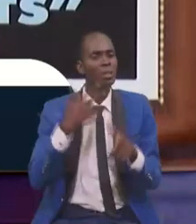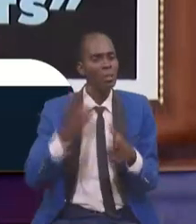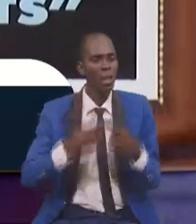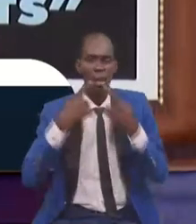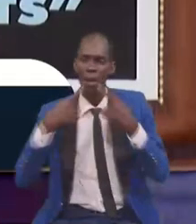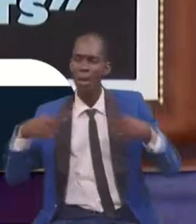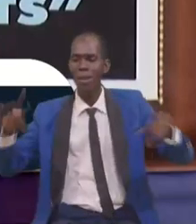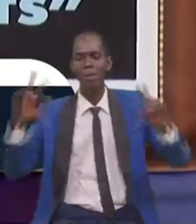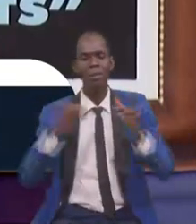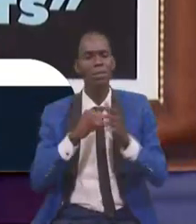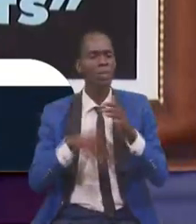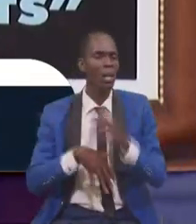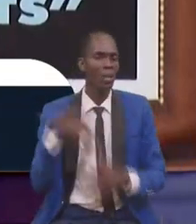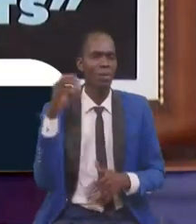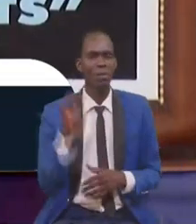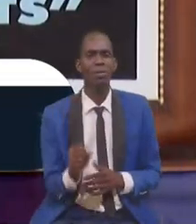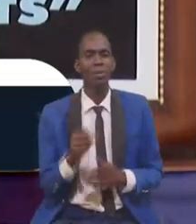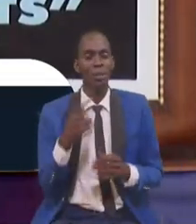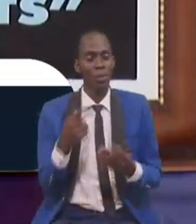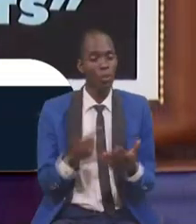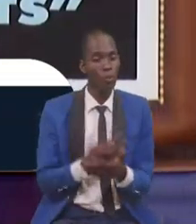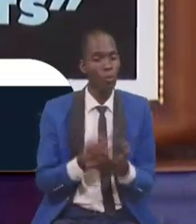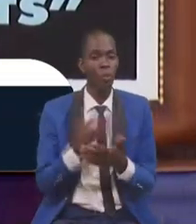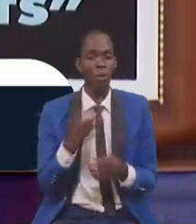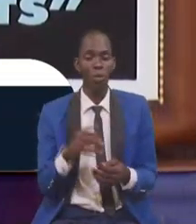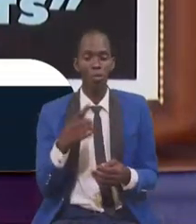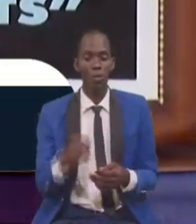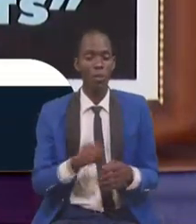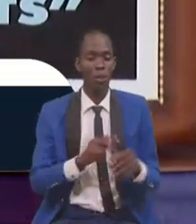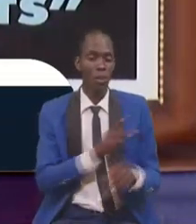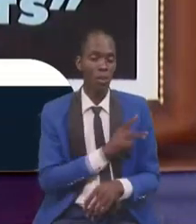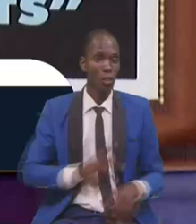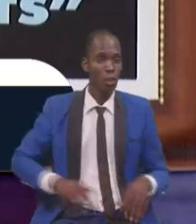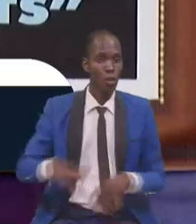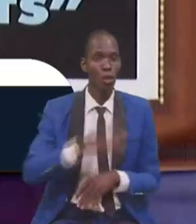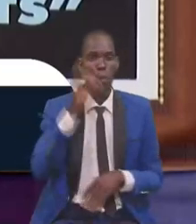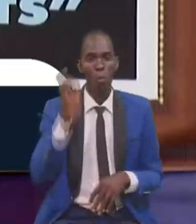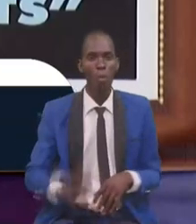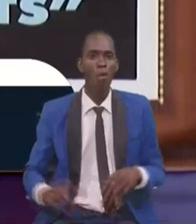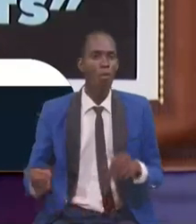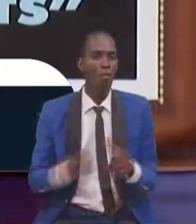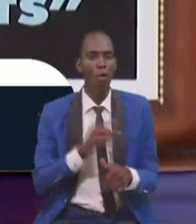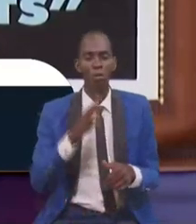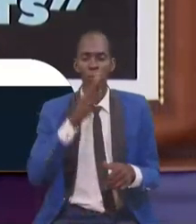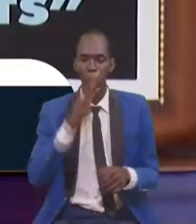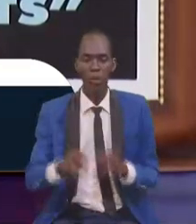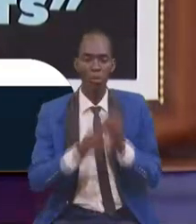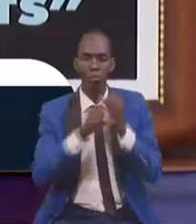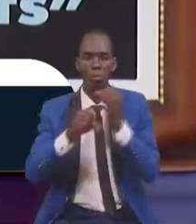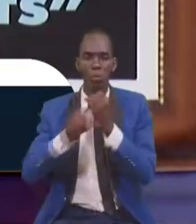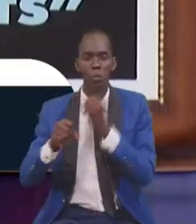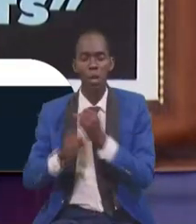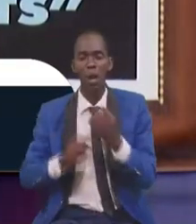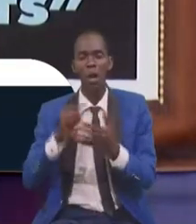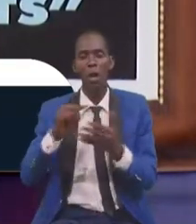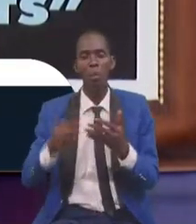publiez-le. L'Évangile du royaume, la bonne nouvelle, il faut premièrement que la bonne nouvelle soit prêchée